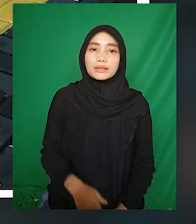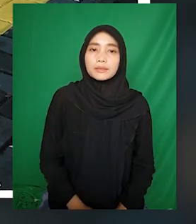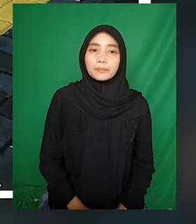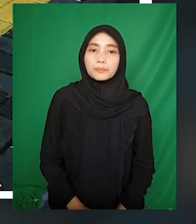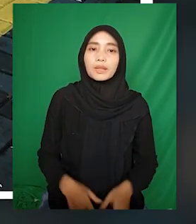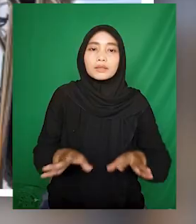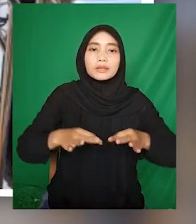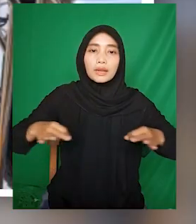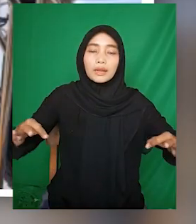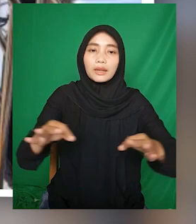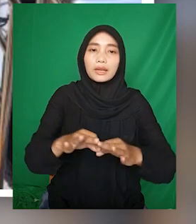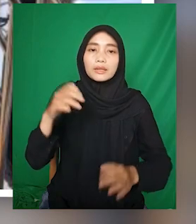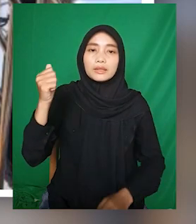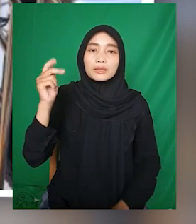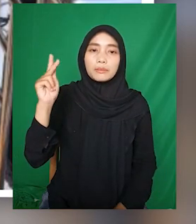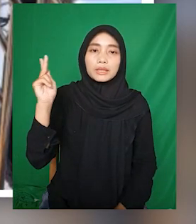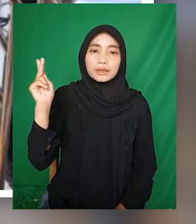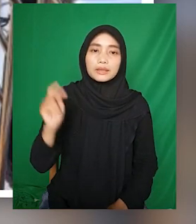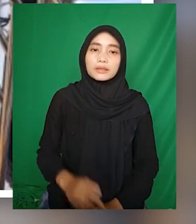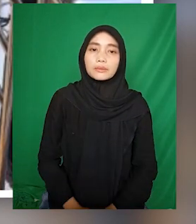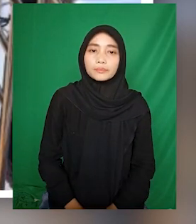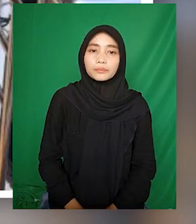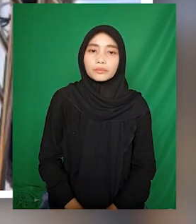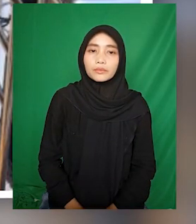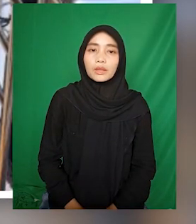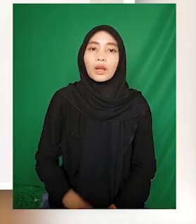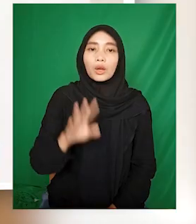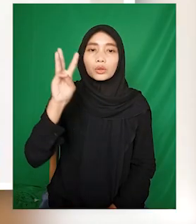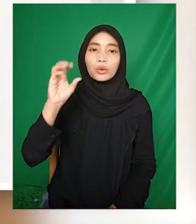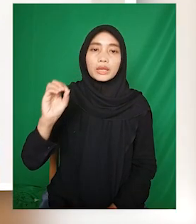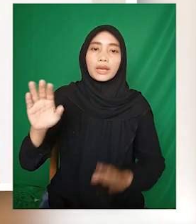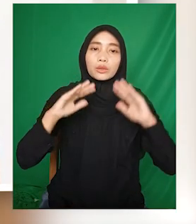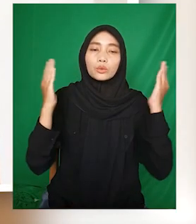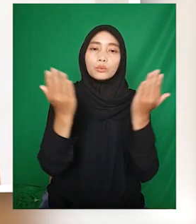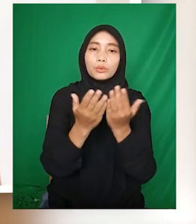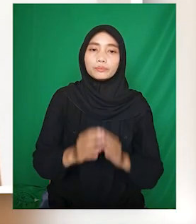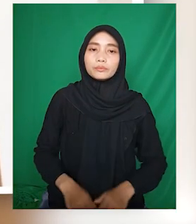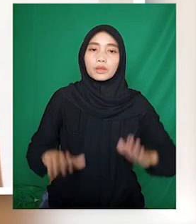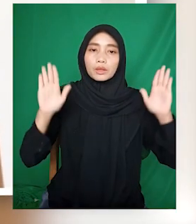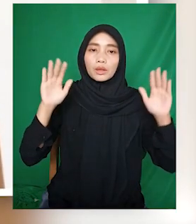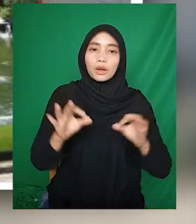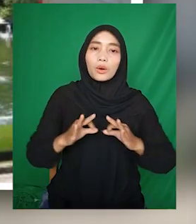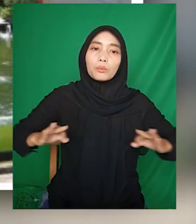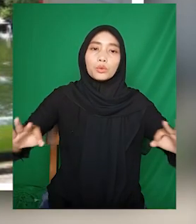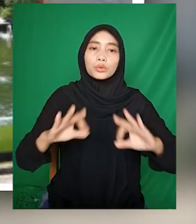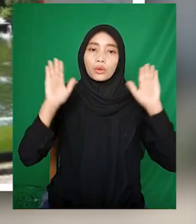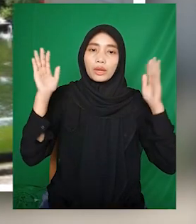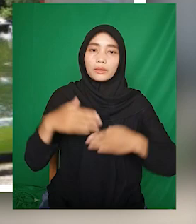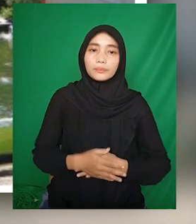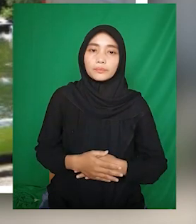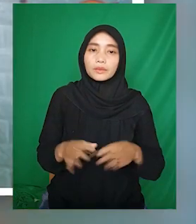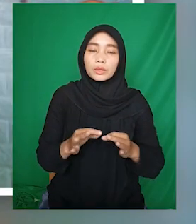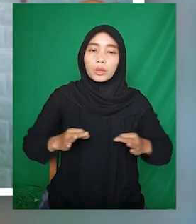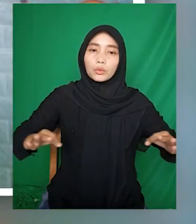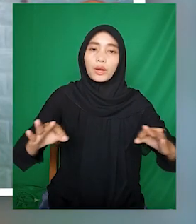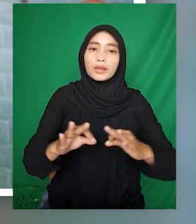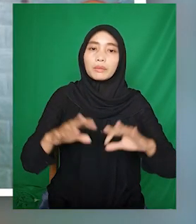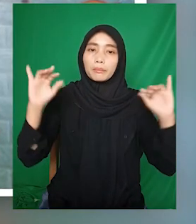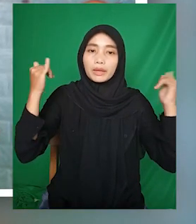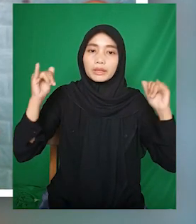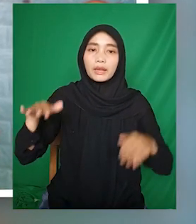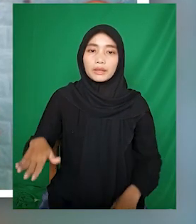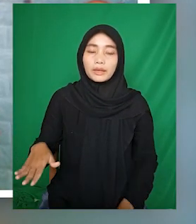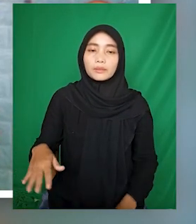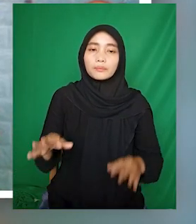disabilitas, sarana disabilitas, toilet umum, musola, ruang